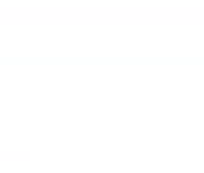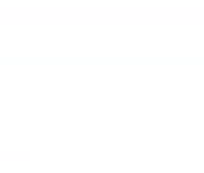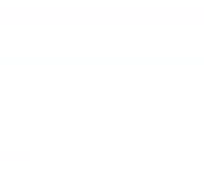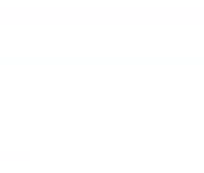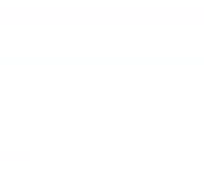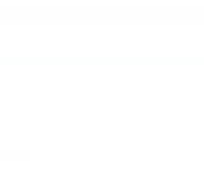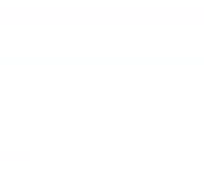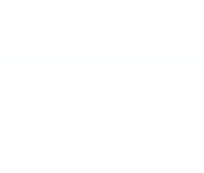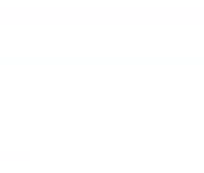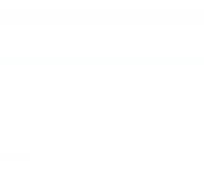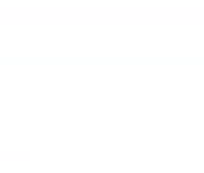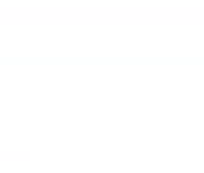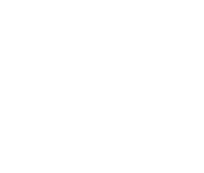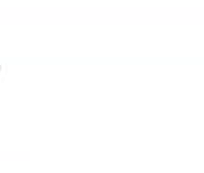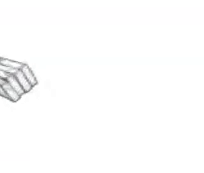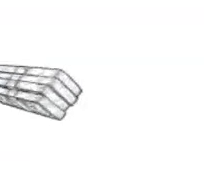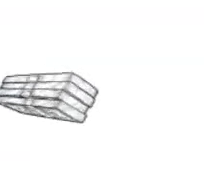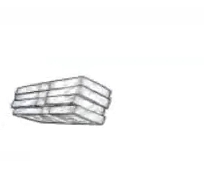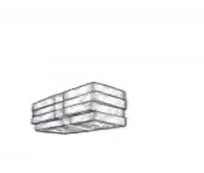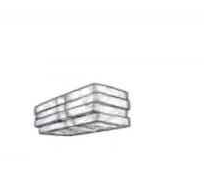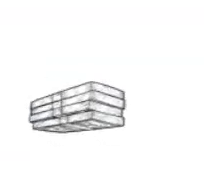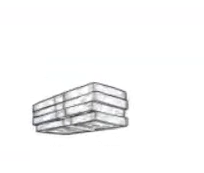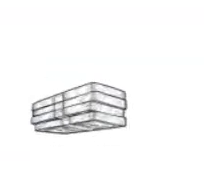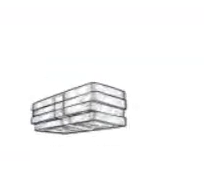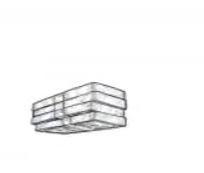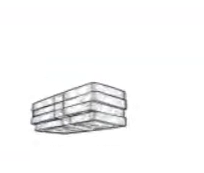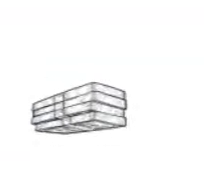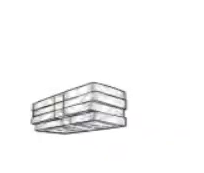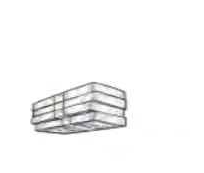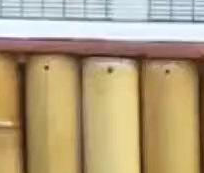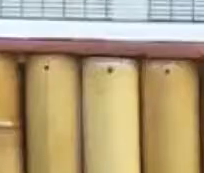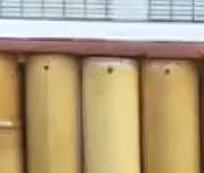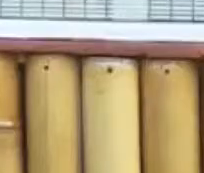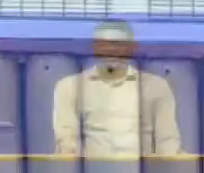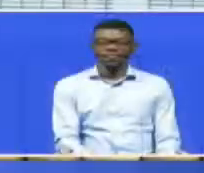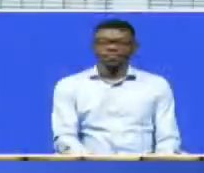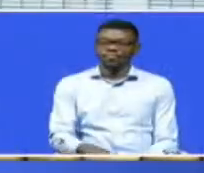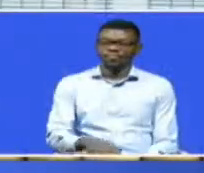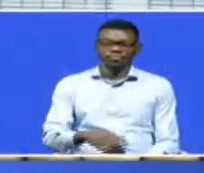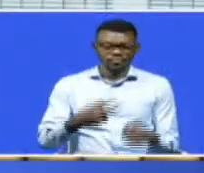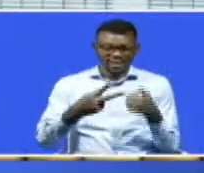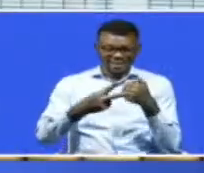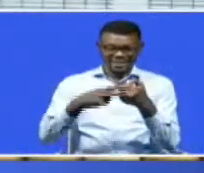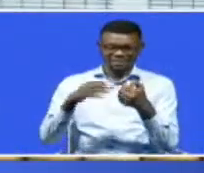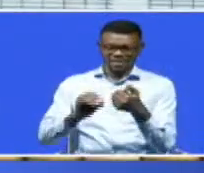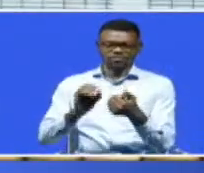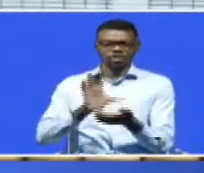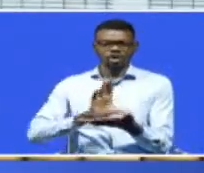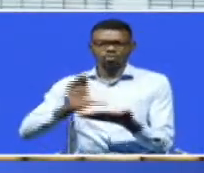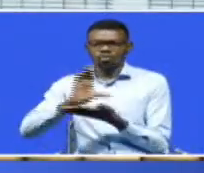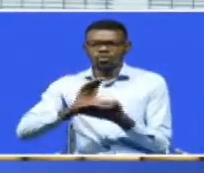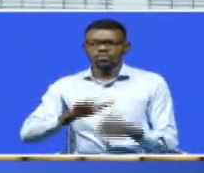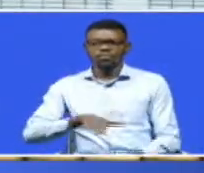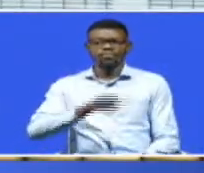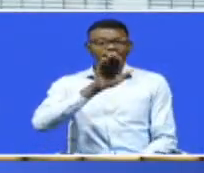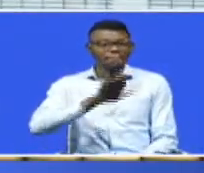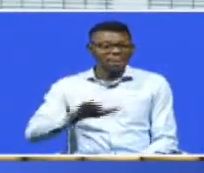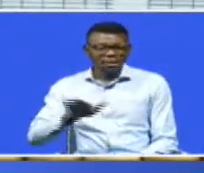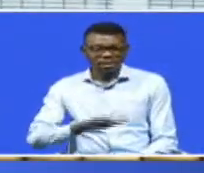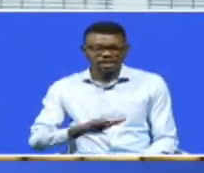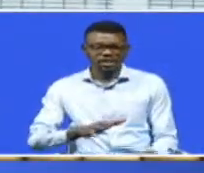kwenye msafara wa BBI unapoingia kipindi cha lala salama. This 70, the structure of parliament is going to